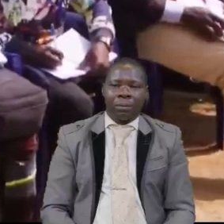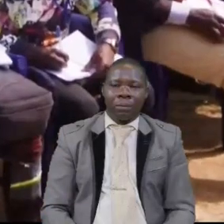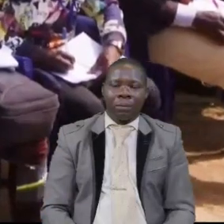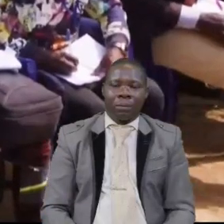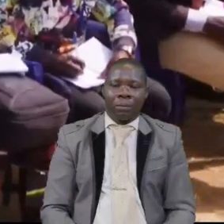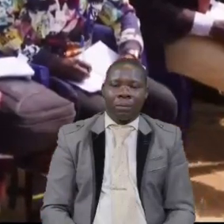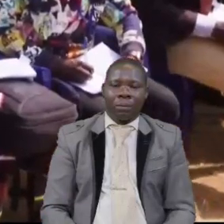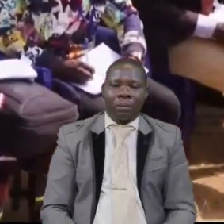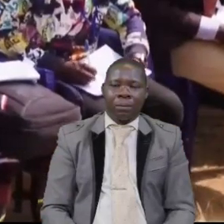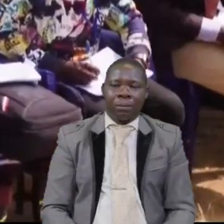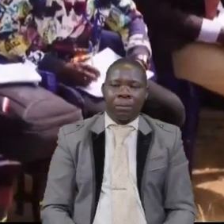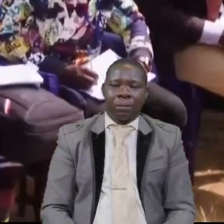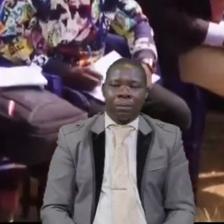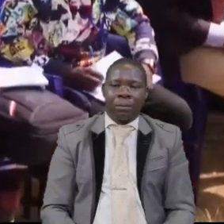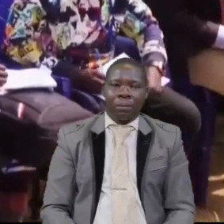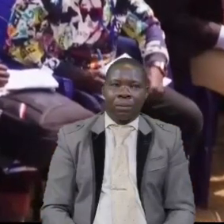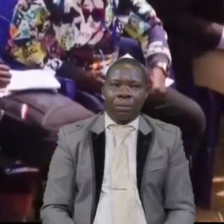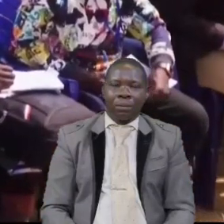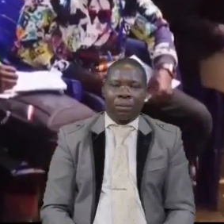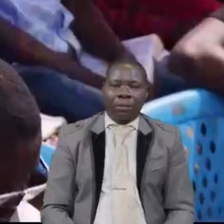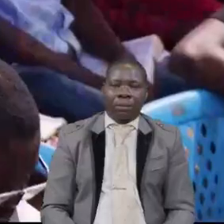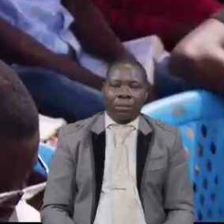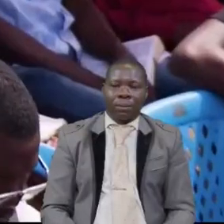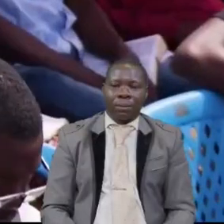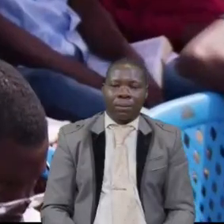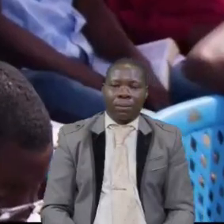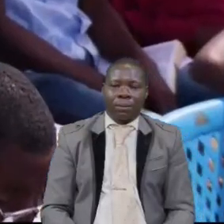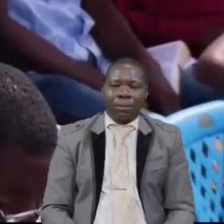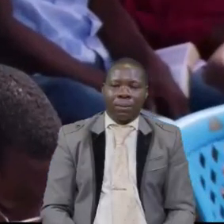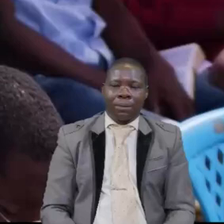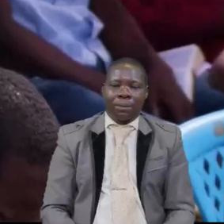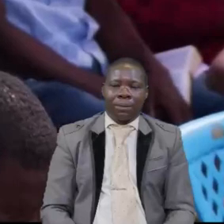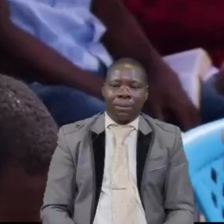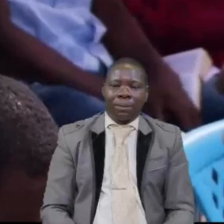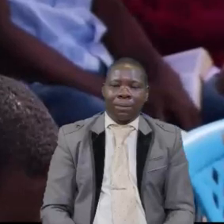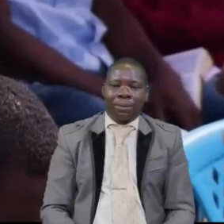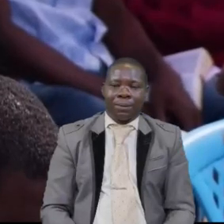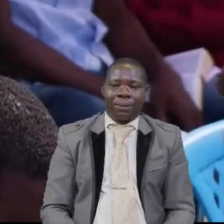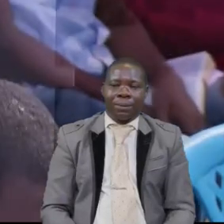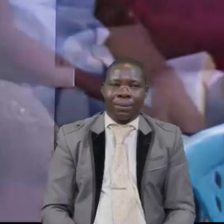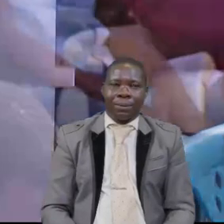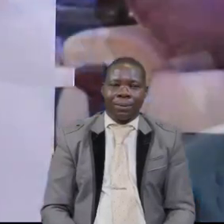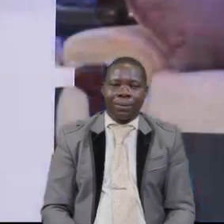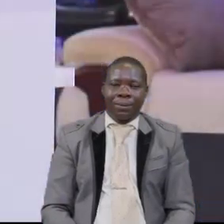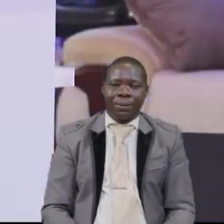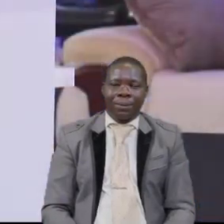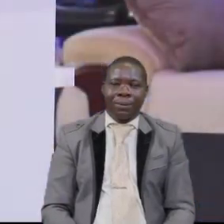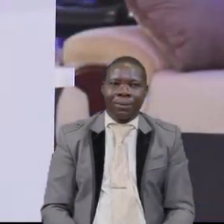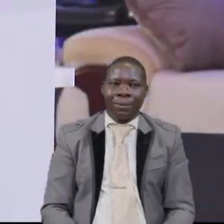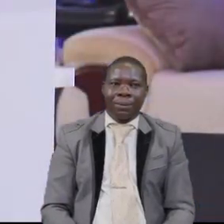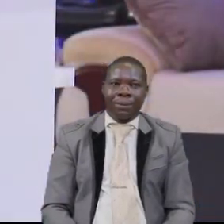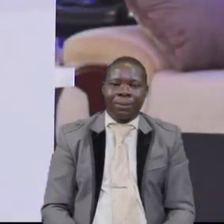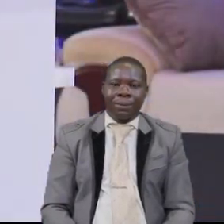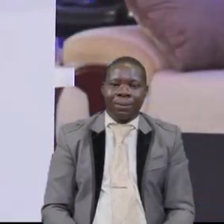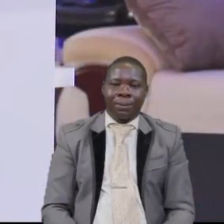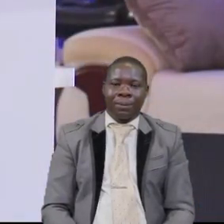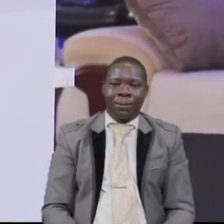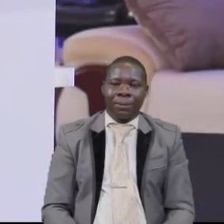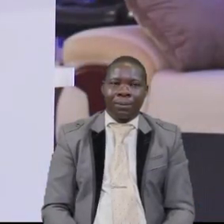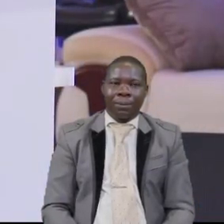fatiguer. Il n'a pas vacillé, tu ne vas pas vaciller honnêtement. Au nom de Jésus, dixième, se reconnecter